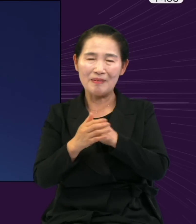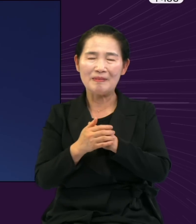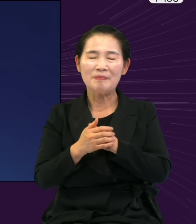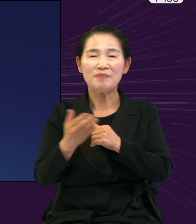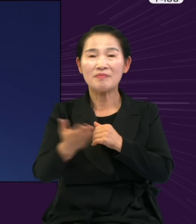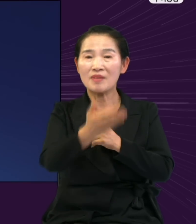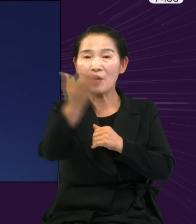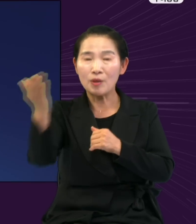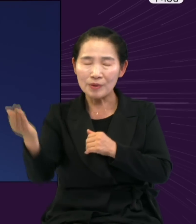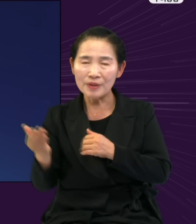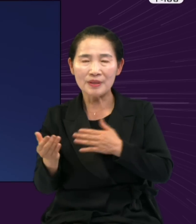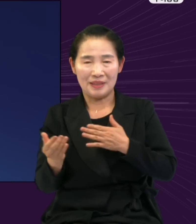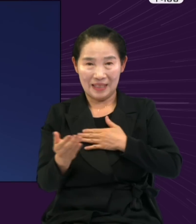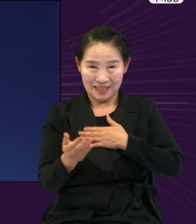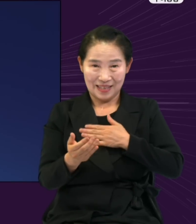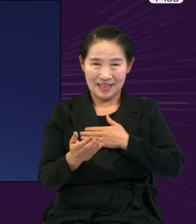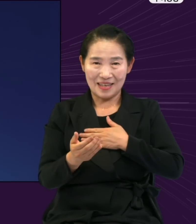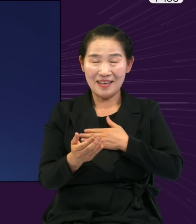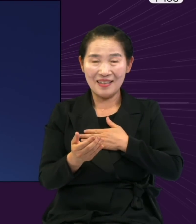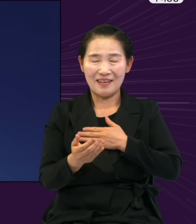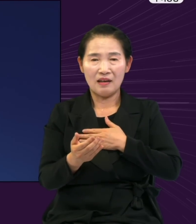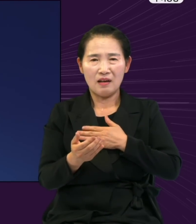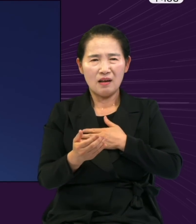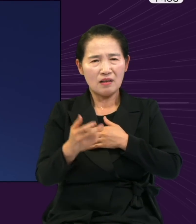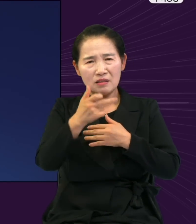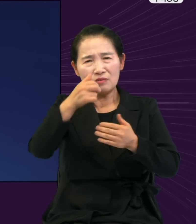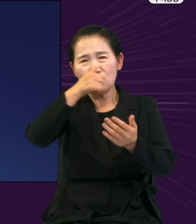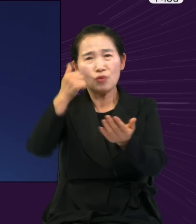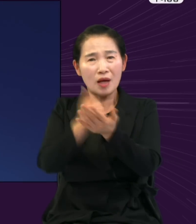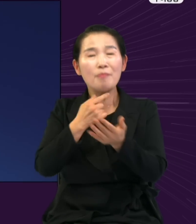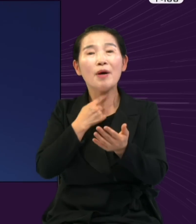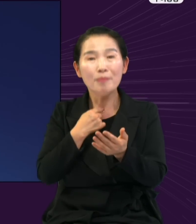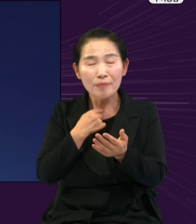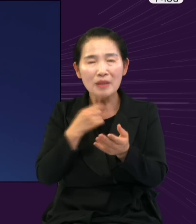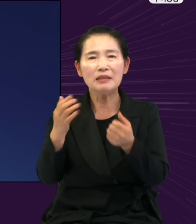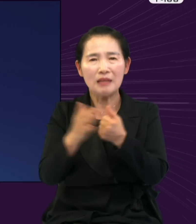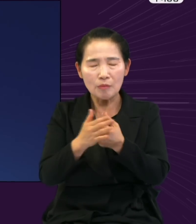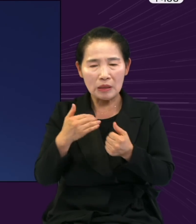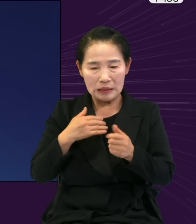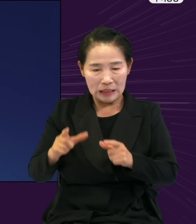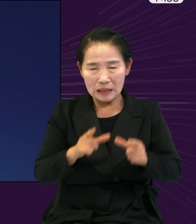죄를 지어서 제 삶이 이렇게 고단한가요?